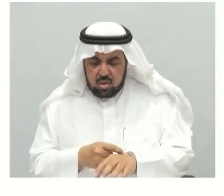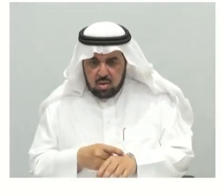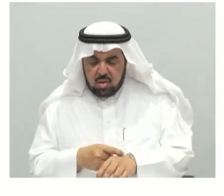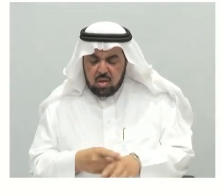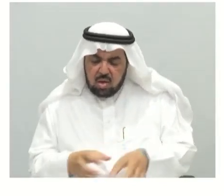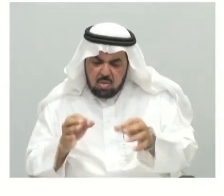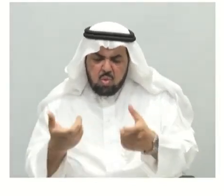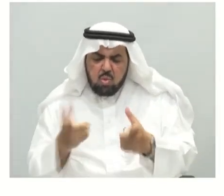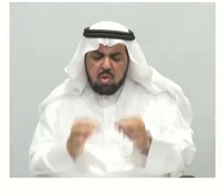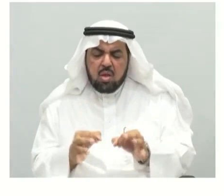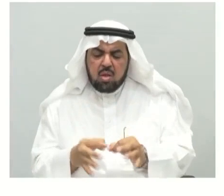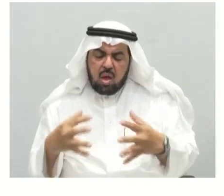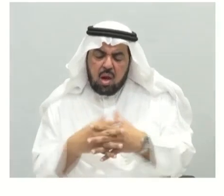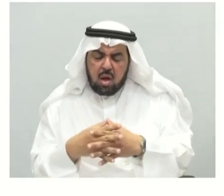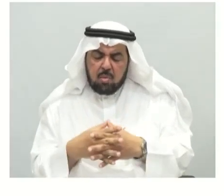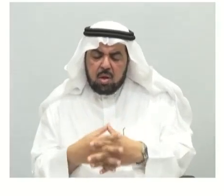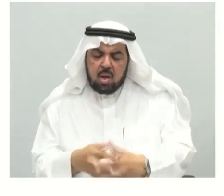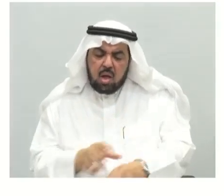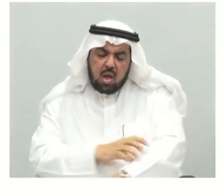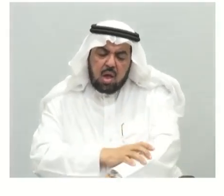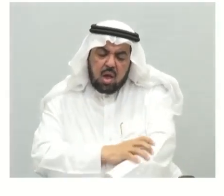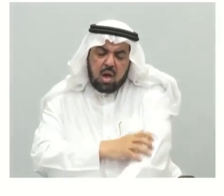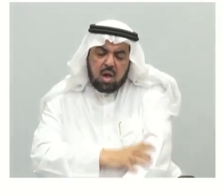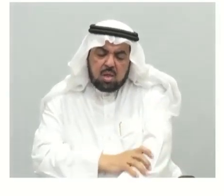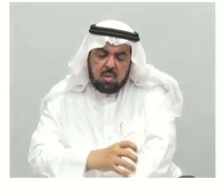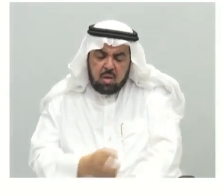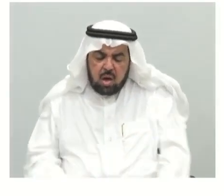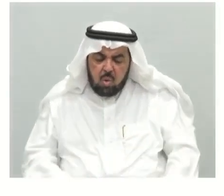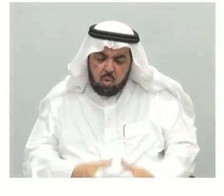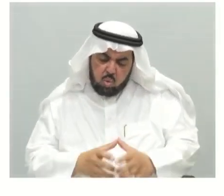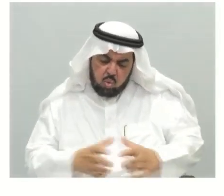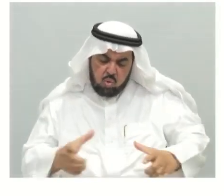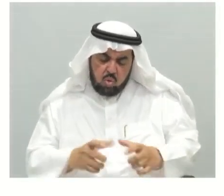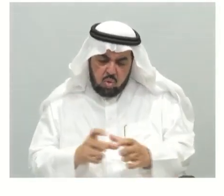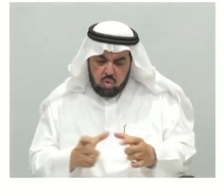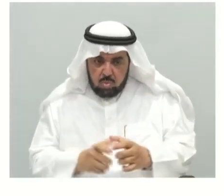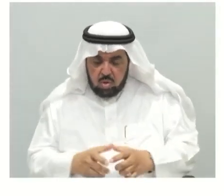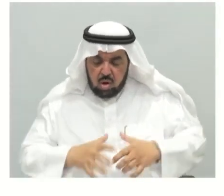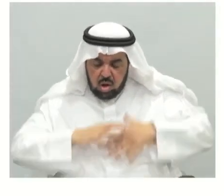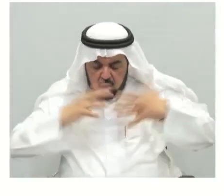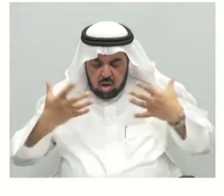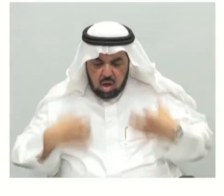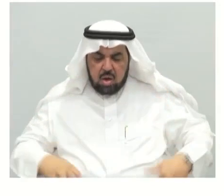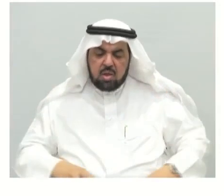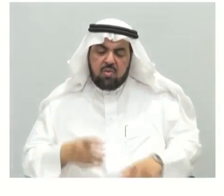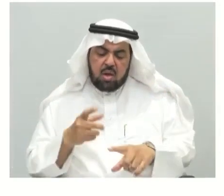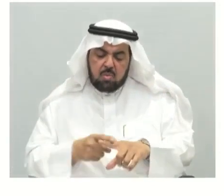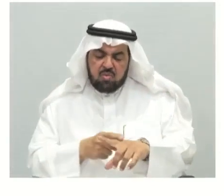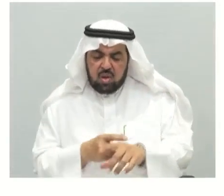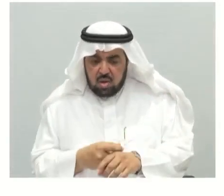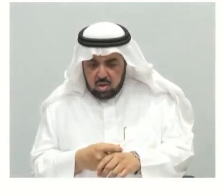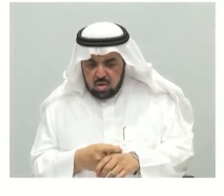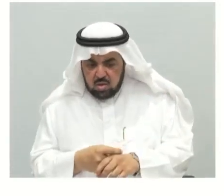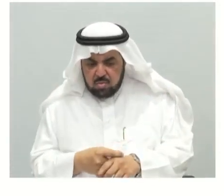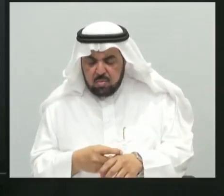يحدد العلاقه بين حجم العضله وسمك الهيكل الخارجي في المفصليات ونلاحظ ان الحجم